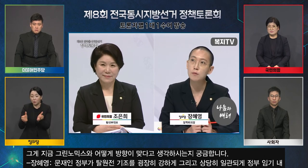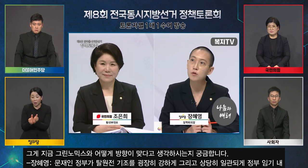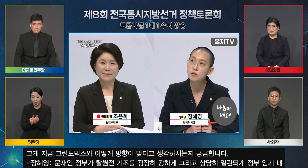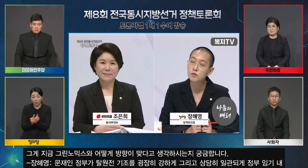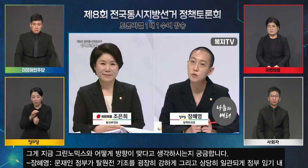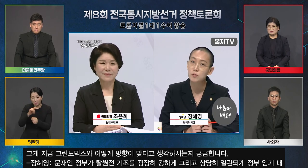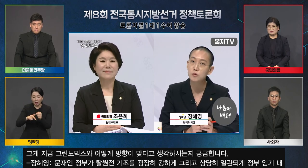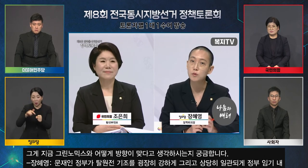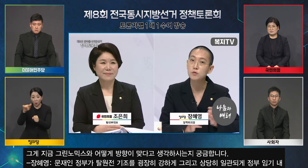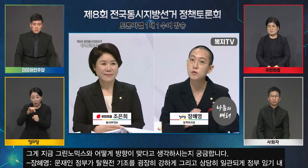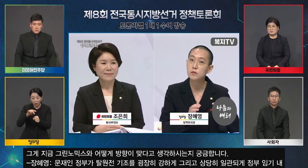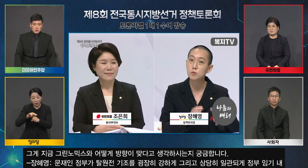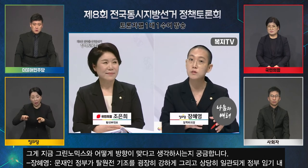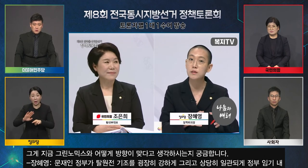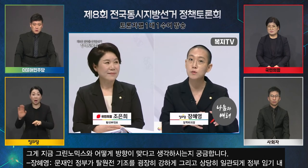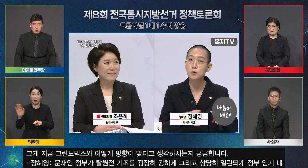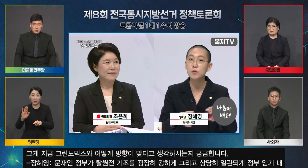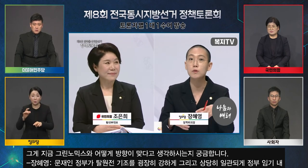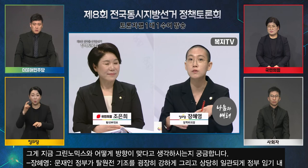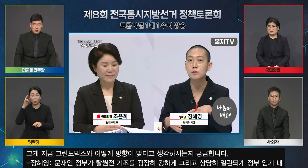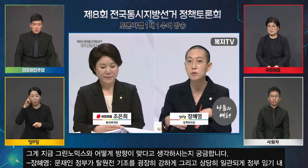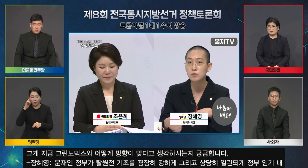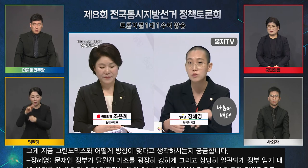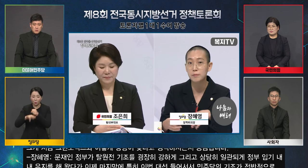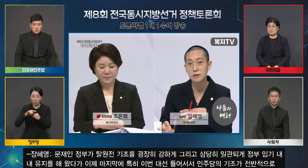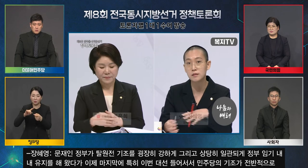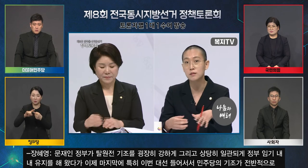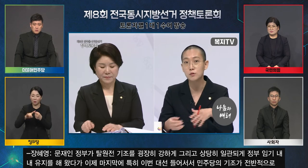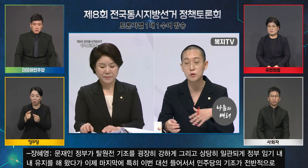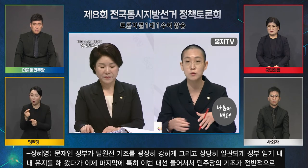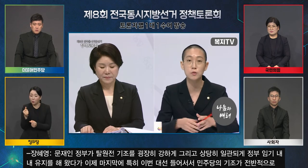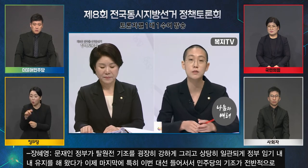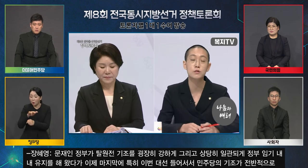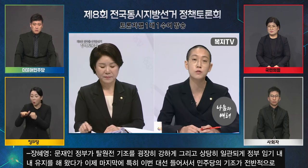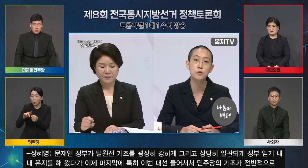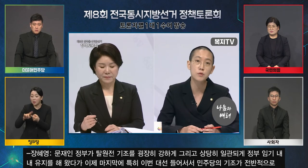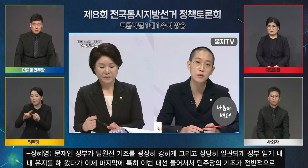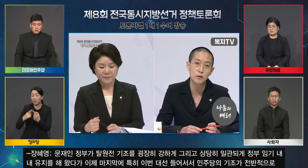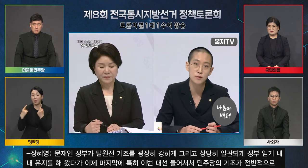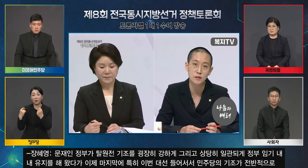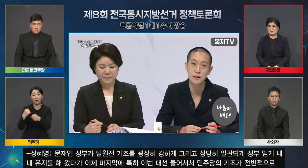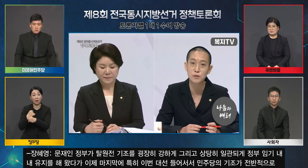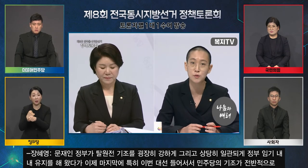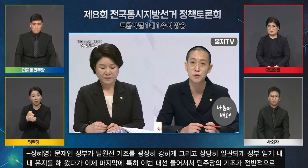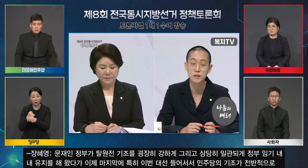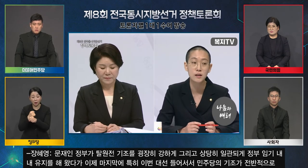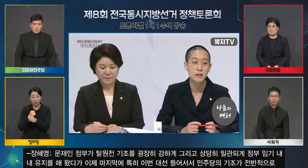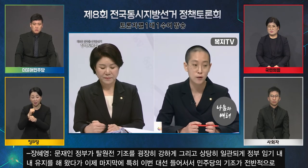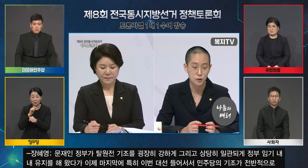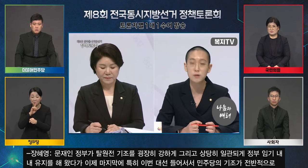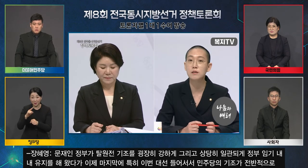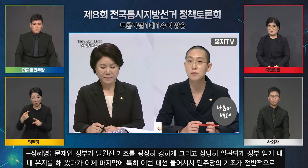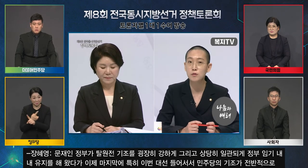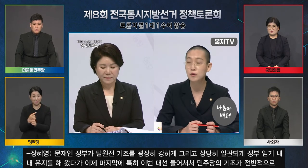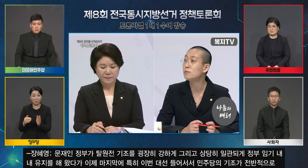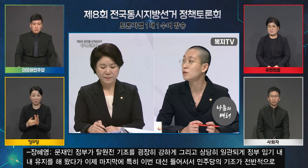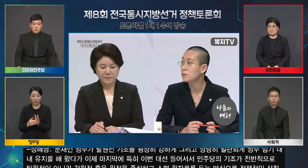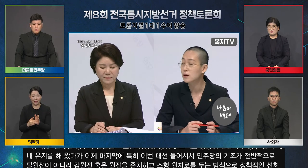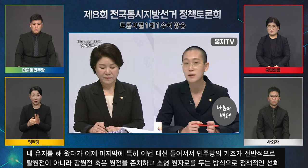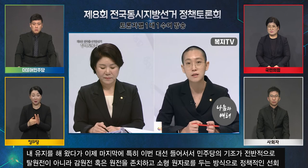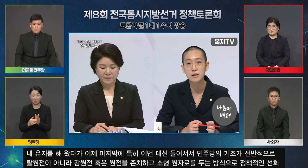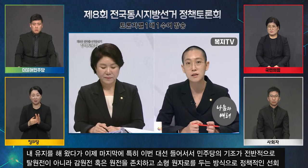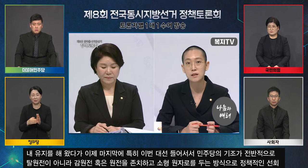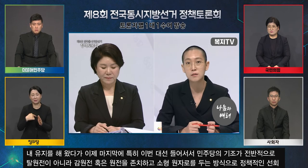감원전 혹은 원전을 존치하고 소형 원자로를 두는 방식으로 정책적인 선회를 한 것에 대해서는 정의당은 매우